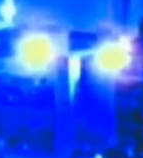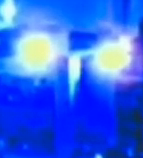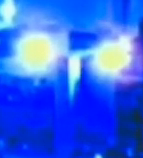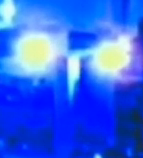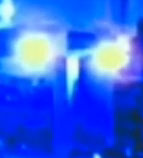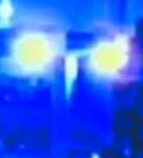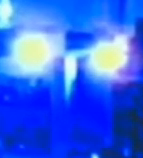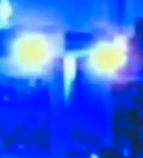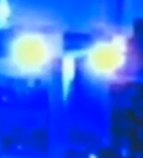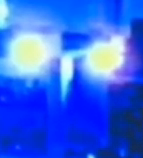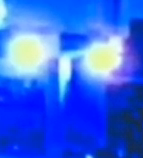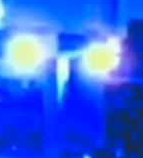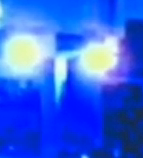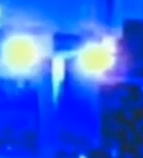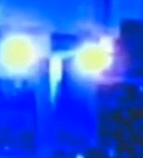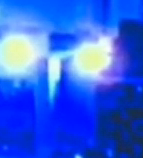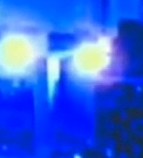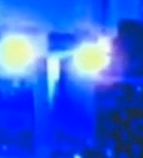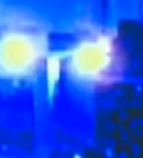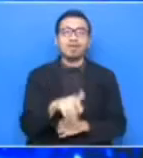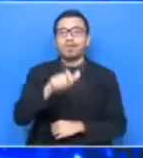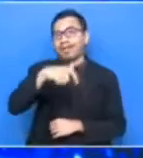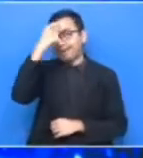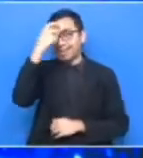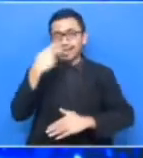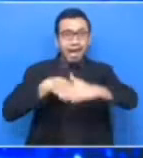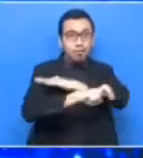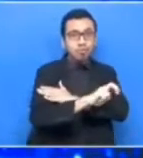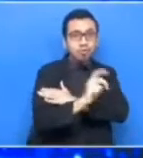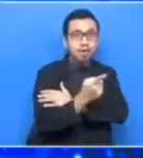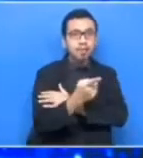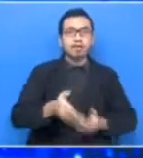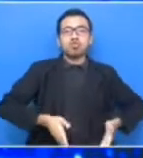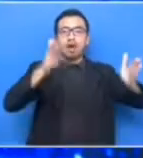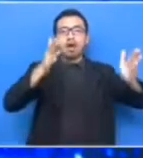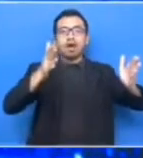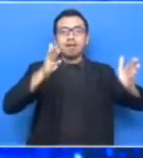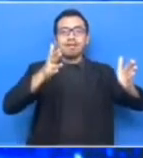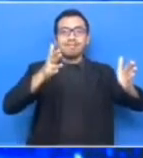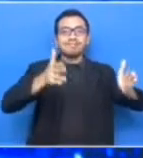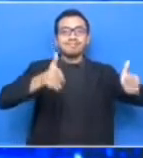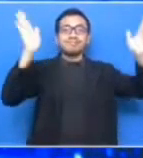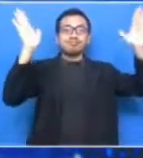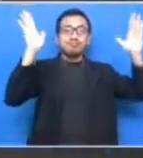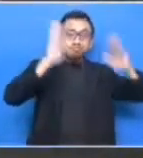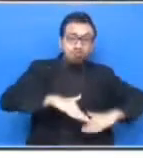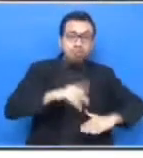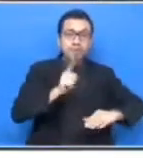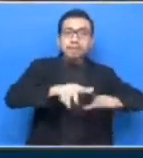terpantau normal pasien diketahui kabur melalui bangunan yang rusak akibat gempa beberapa waktu lalu berdasarkan